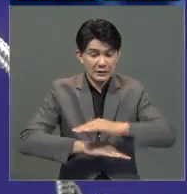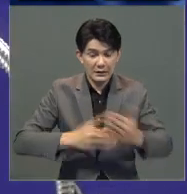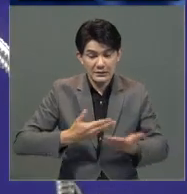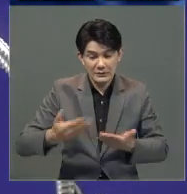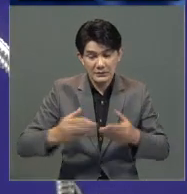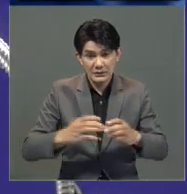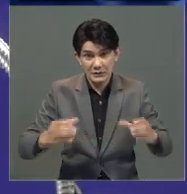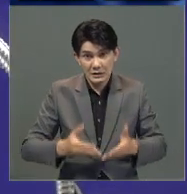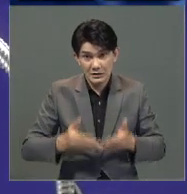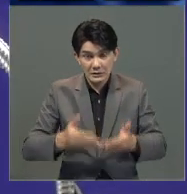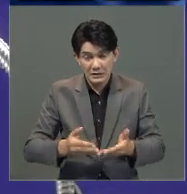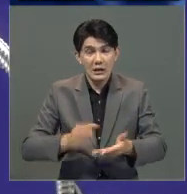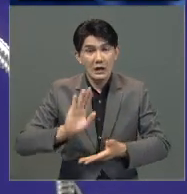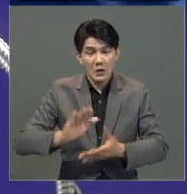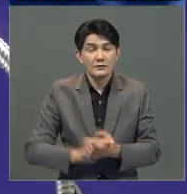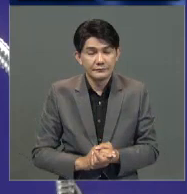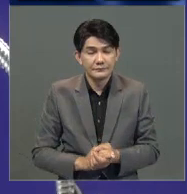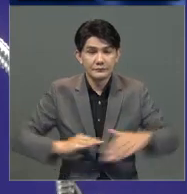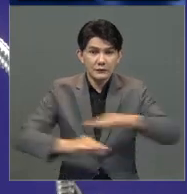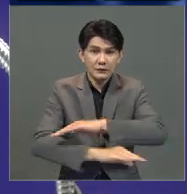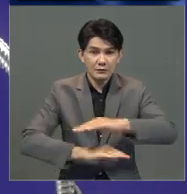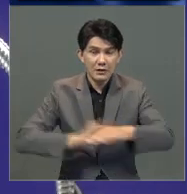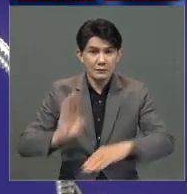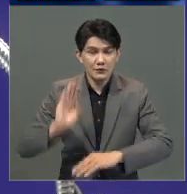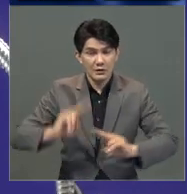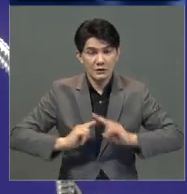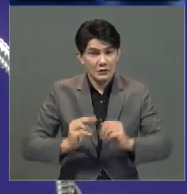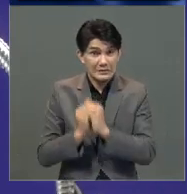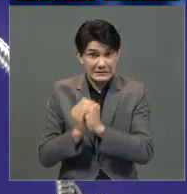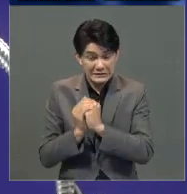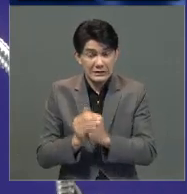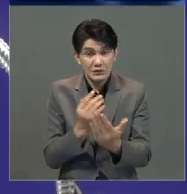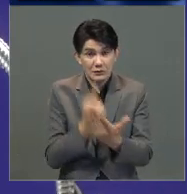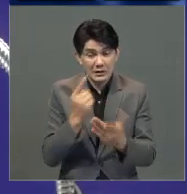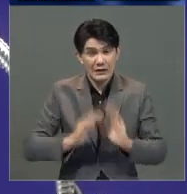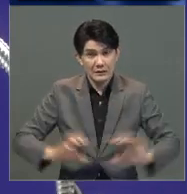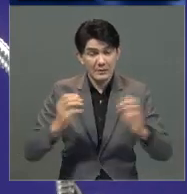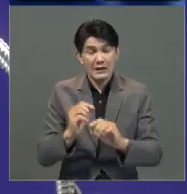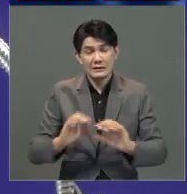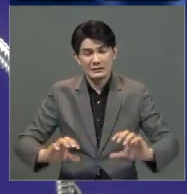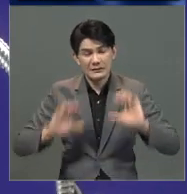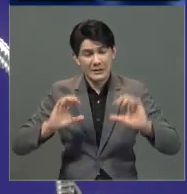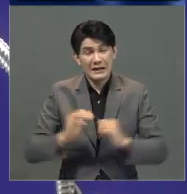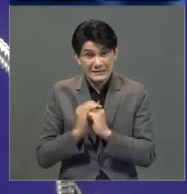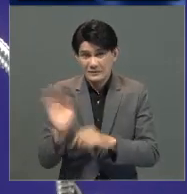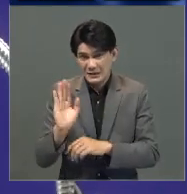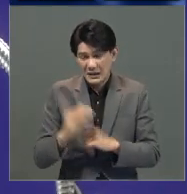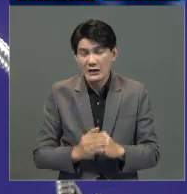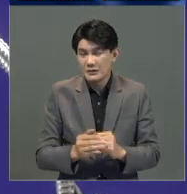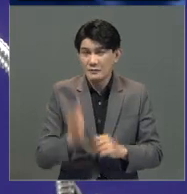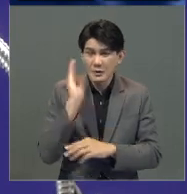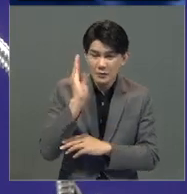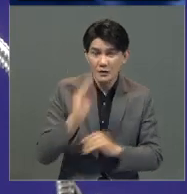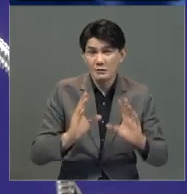ฐานการจัดซื้อเรือดำน้ำของกองทัพเรือรวมถึงหลักฐานว่าบริษัทเอกชนจีนไม่ใช่ตัวแทนของรัฐบาลจีนไปใช้ในการอภิปราย